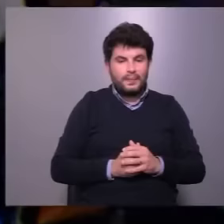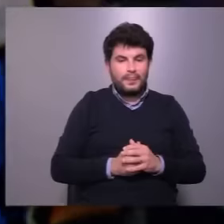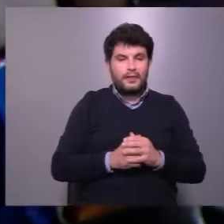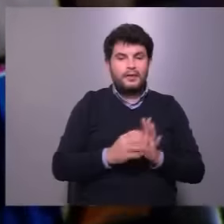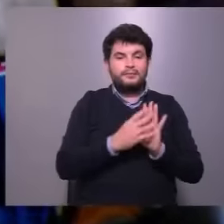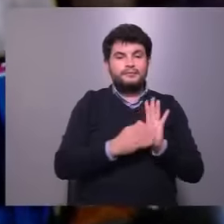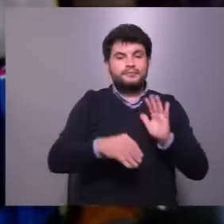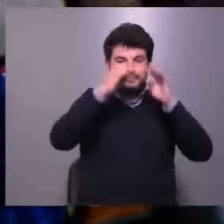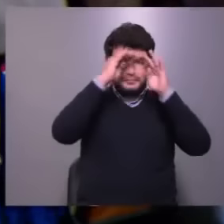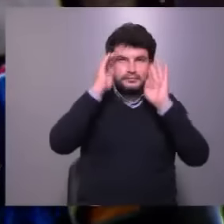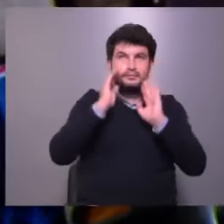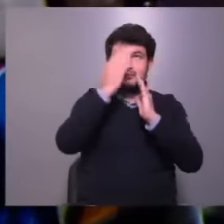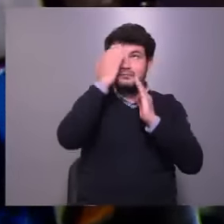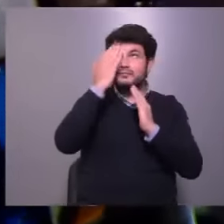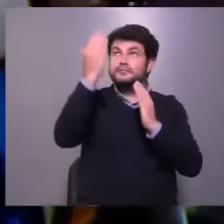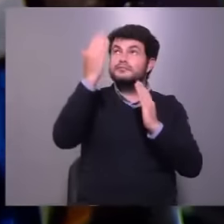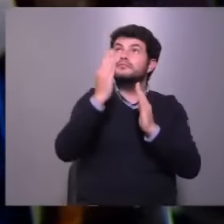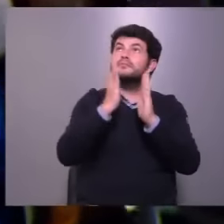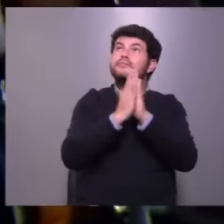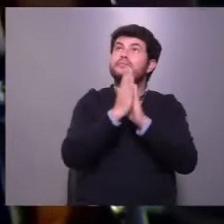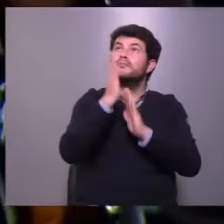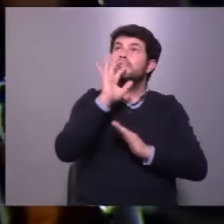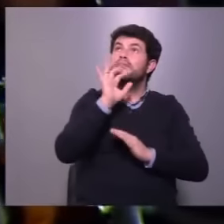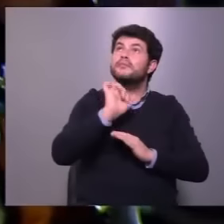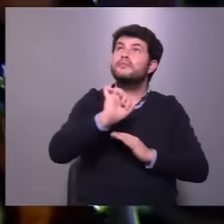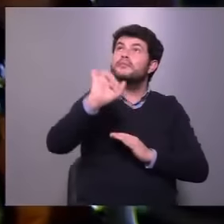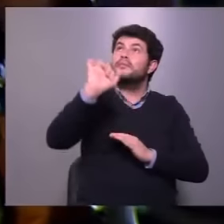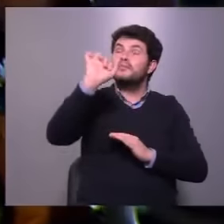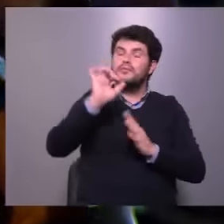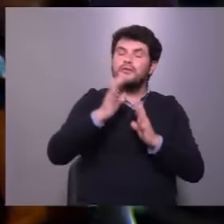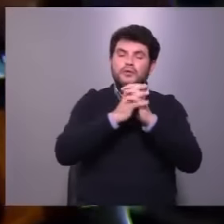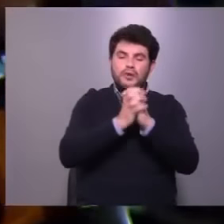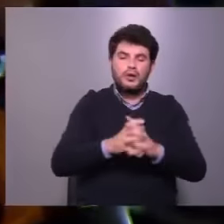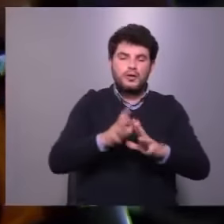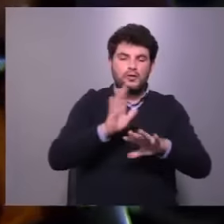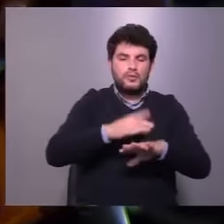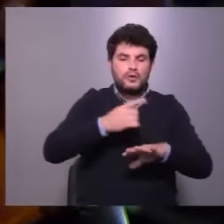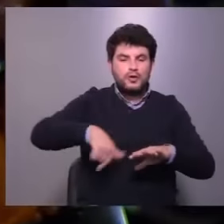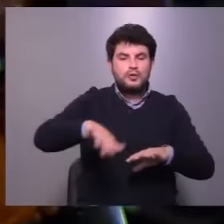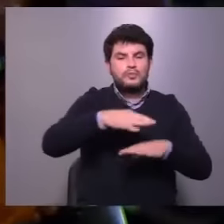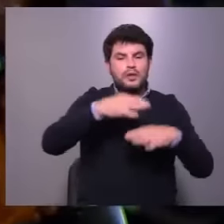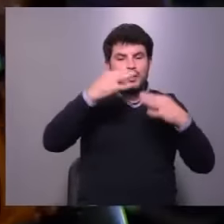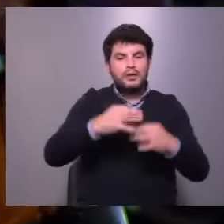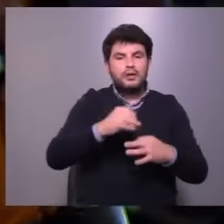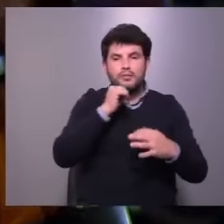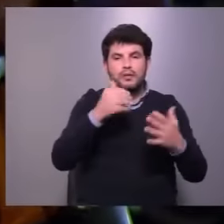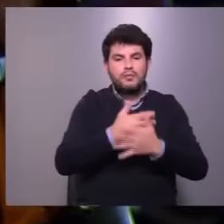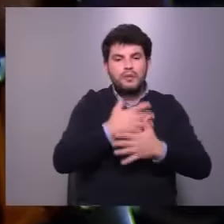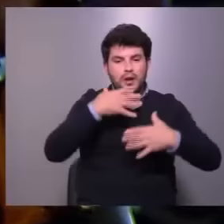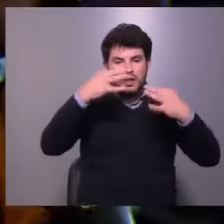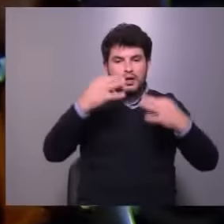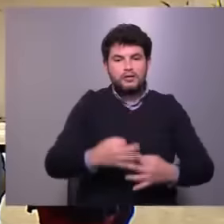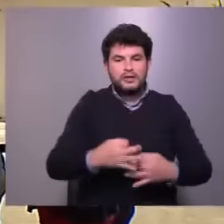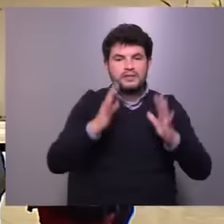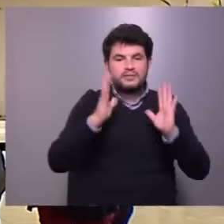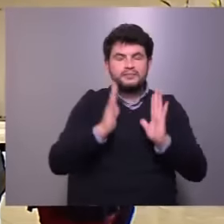les femmes, et Jésus, le fruit de vos entrailles, est béni. Sainte Marie, Mère de Dieu, priez pour nous